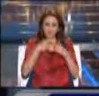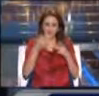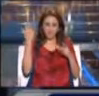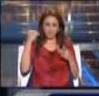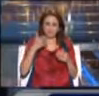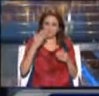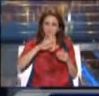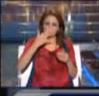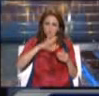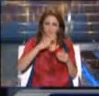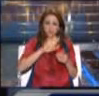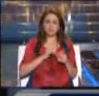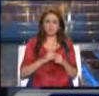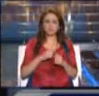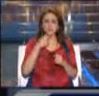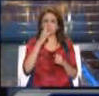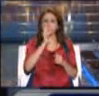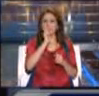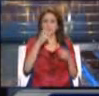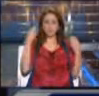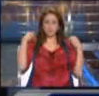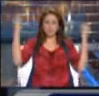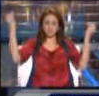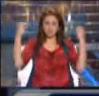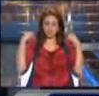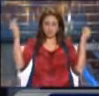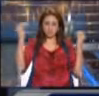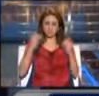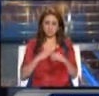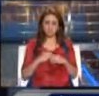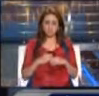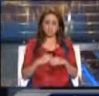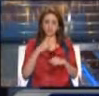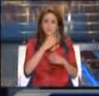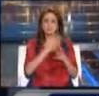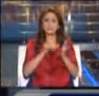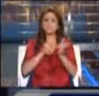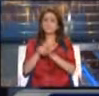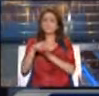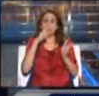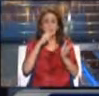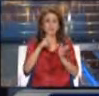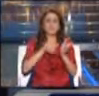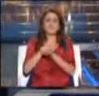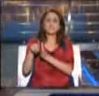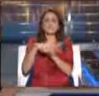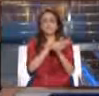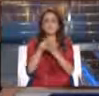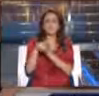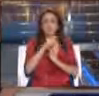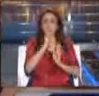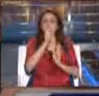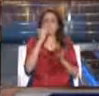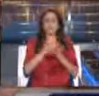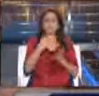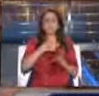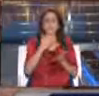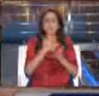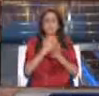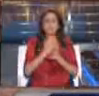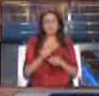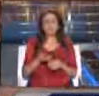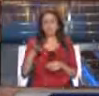حضرتك بتوجه الاتهامات للإعلام الرياضي واتهم أنه يثير الفتنة، رأيك في هذا الكلام؟ طبعا يعني